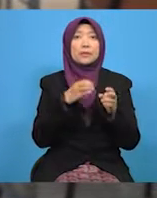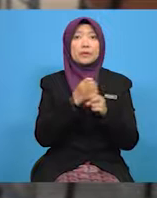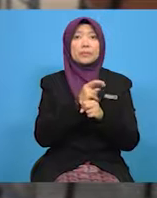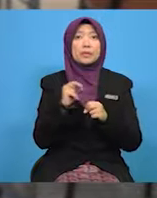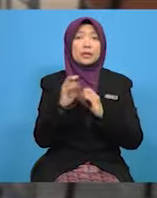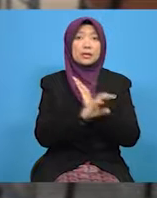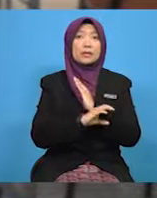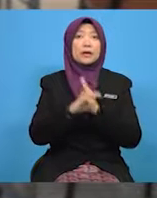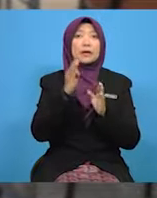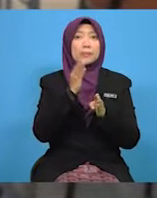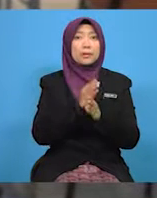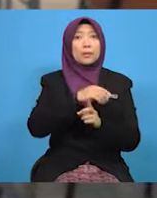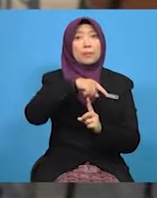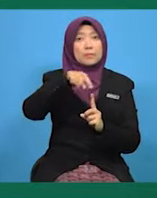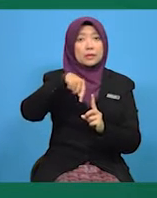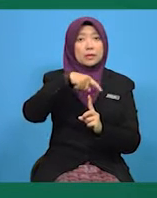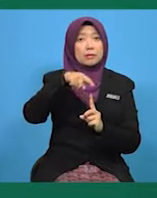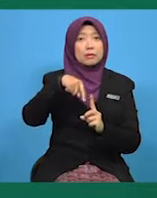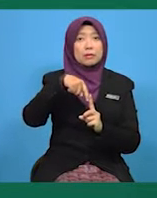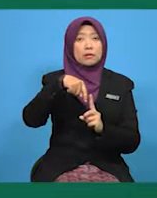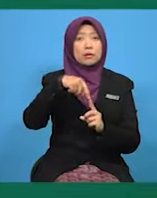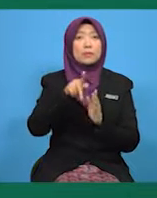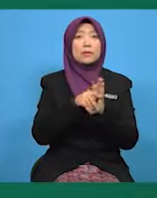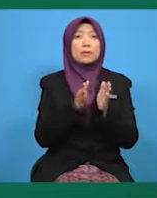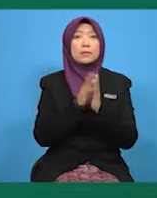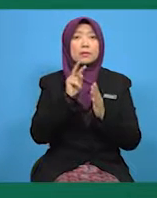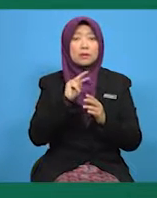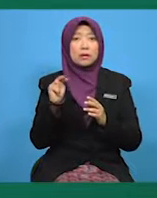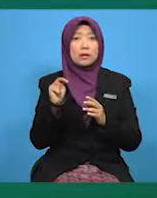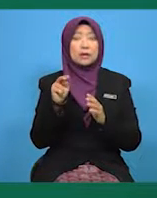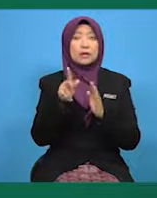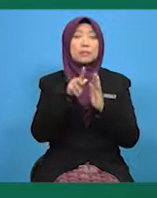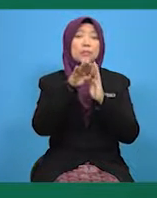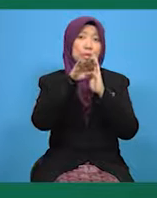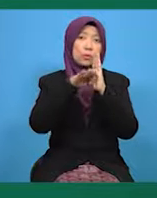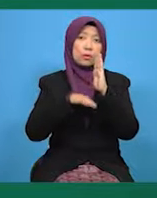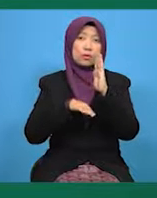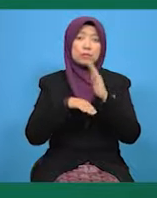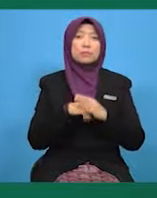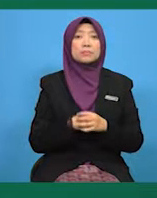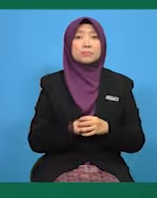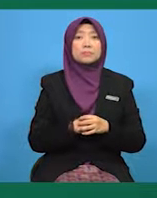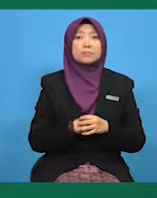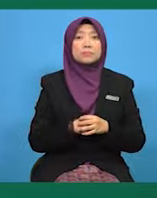negara benar apabila permintaan agregat berkurang.